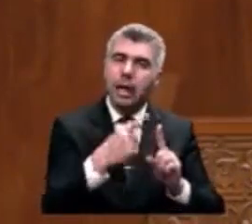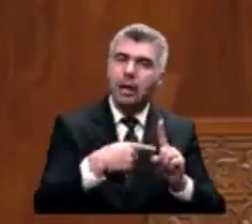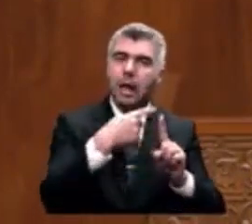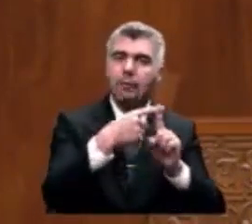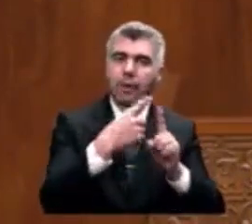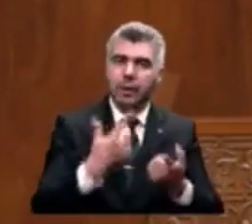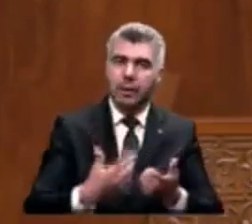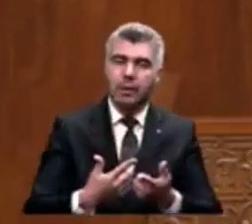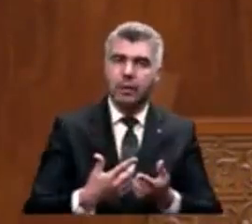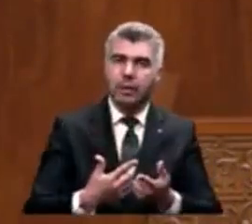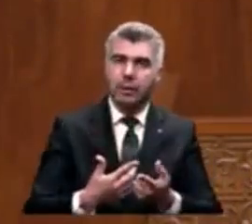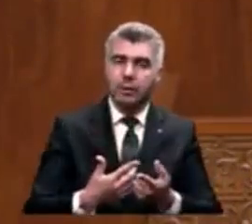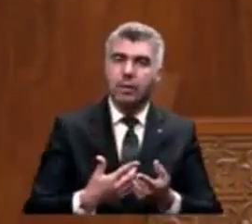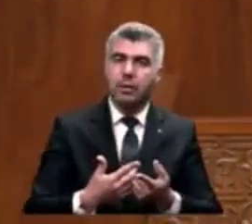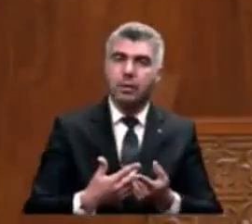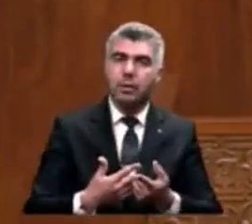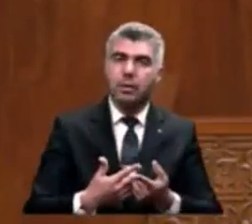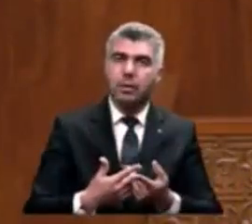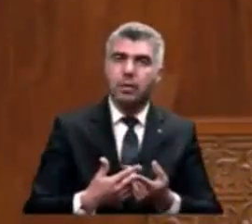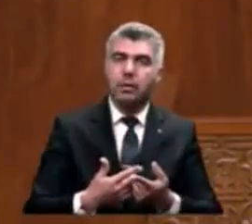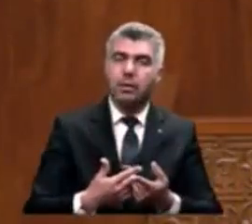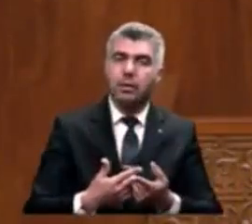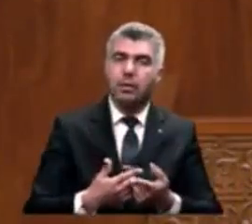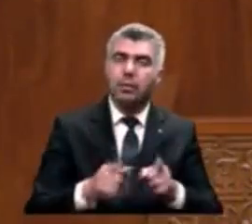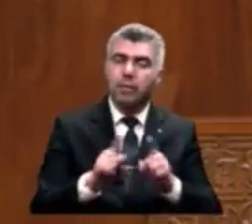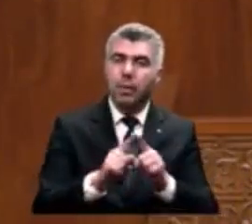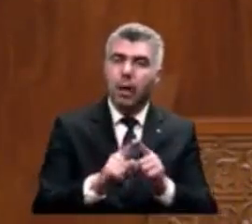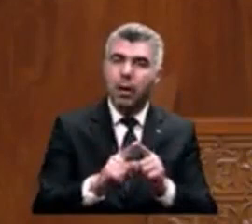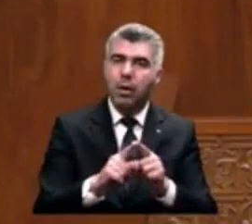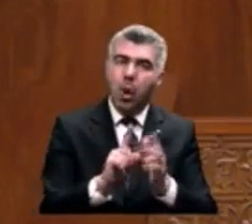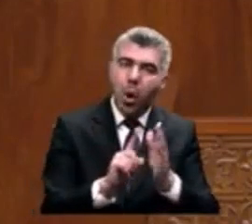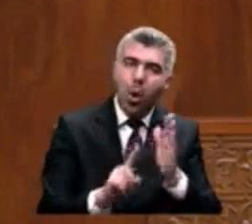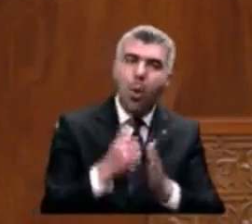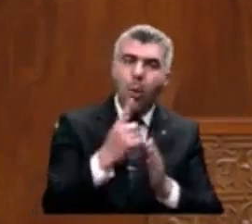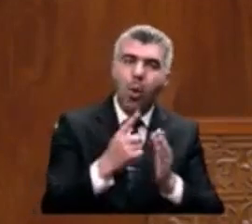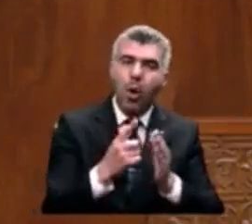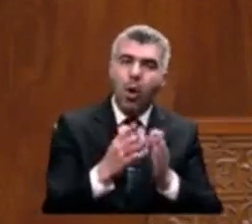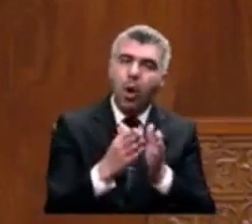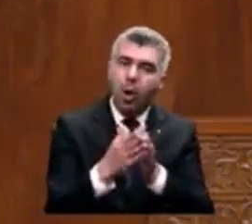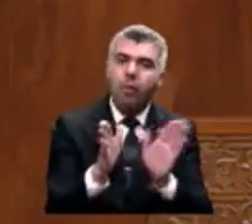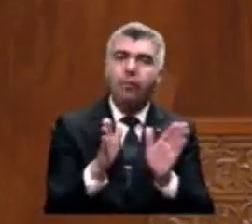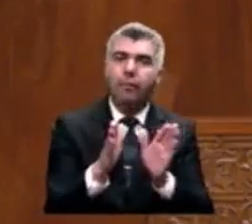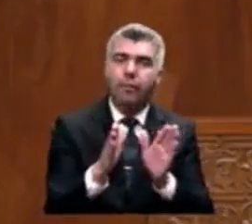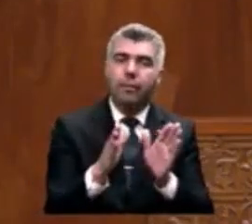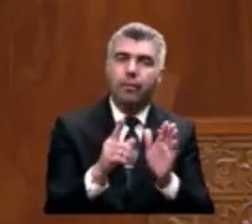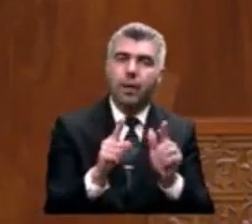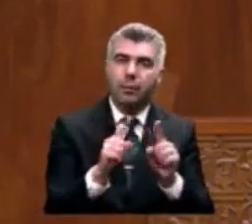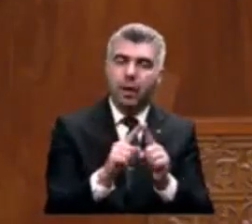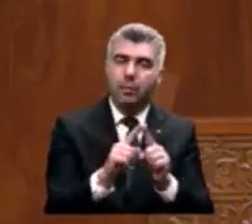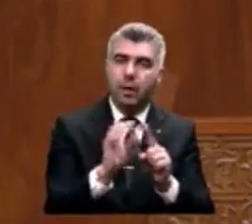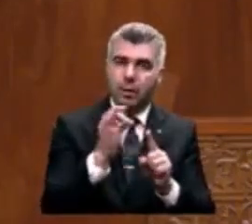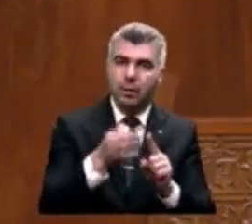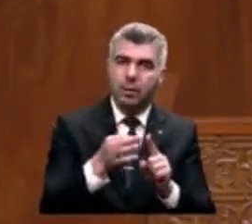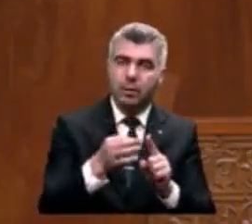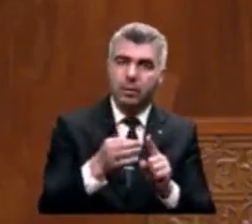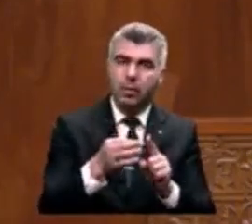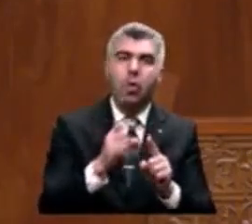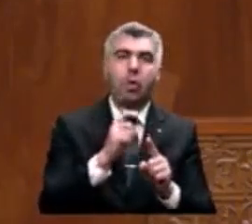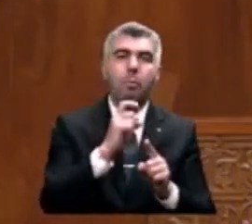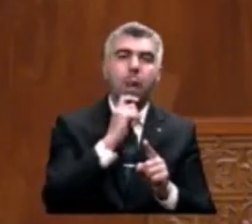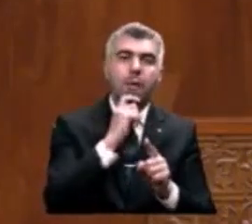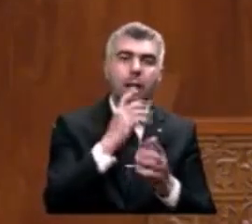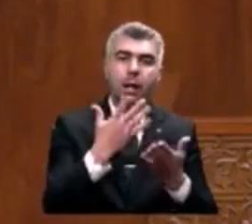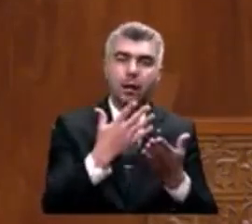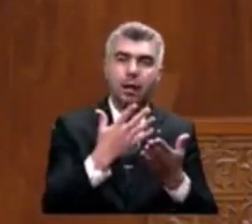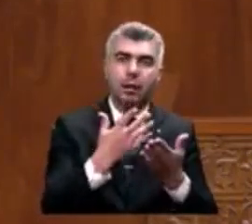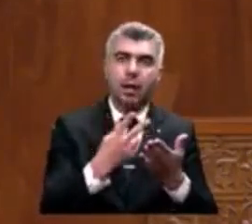ونحس بعد نطوروا التطبيق ديال كيفاش التنزيل، لان مازال واحد العدد ديال مازال 20